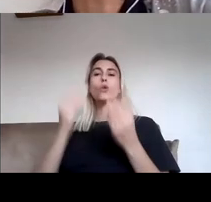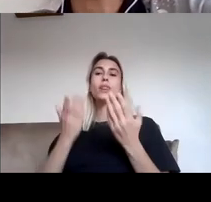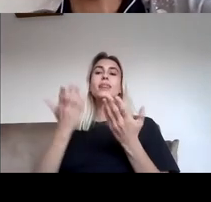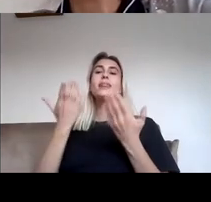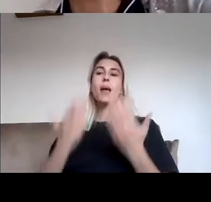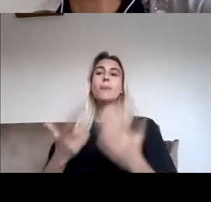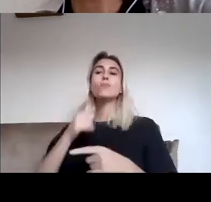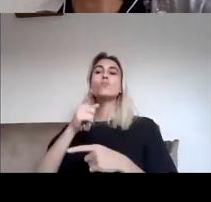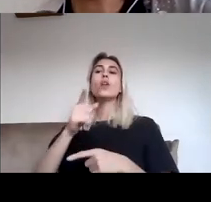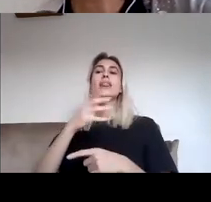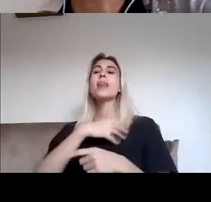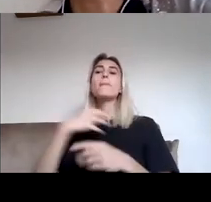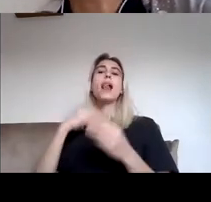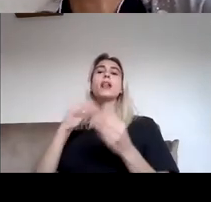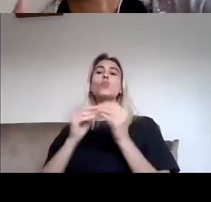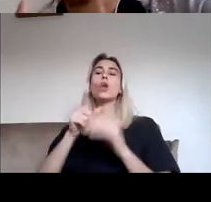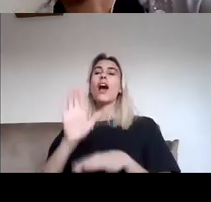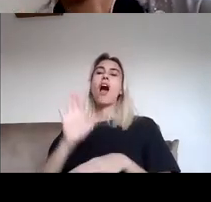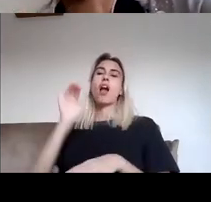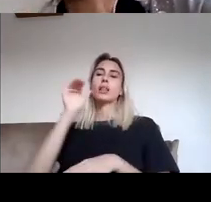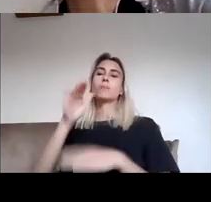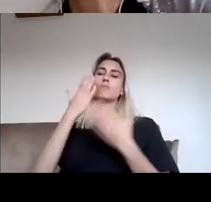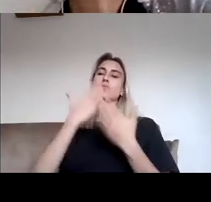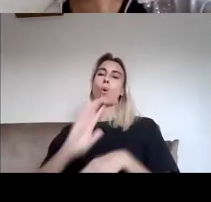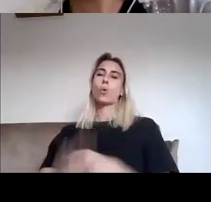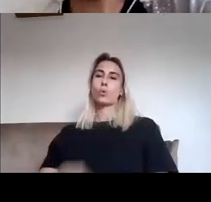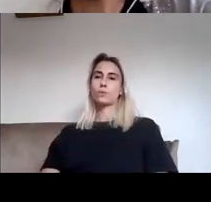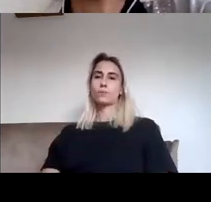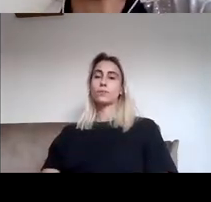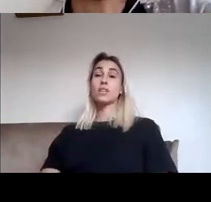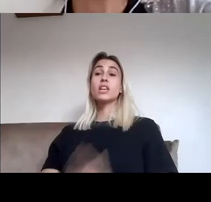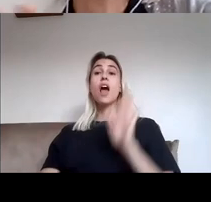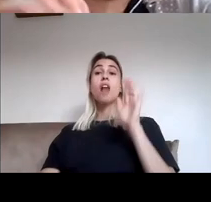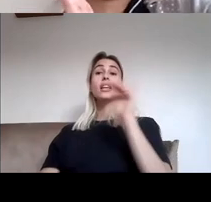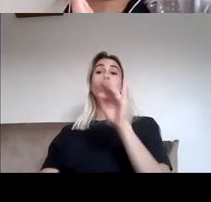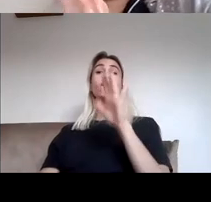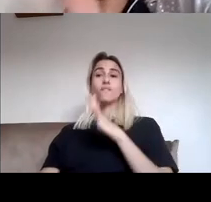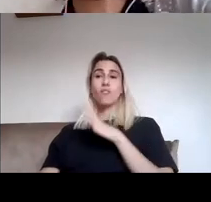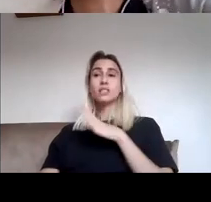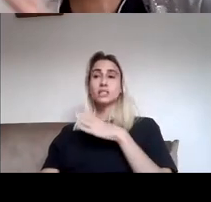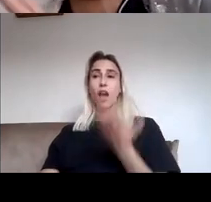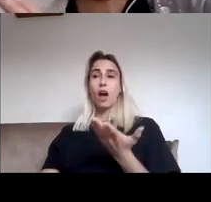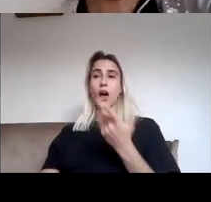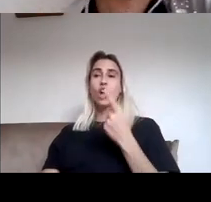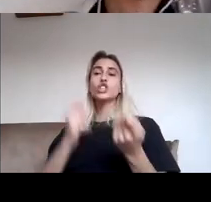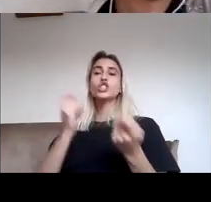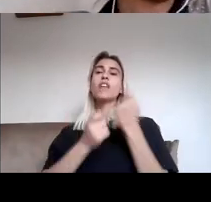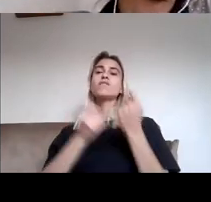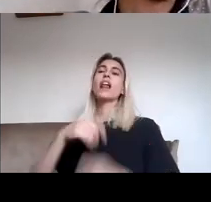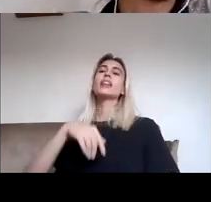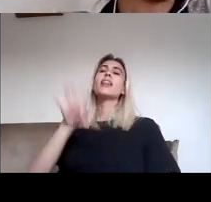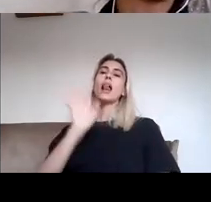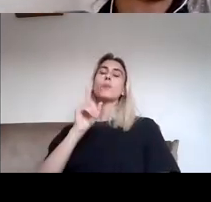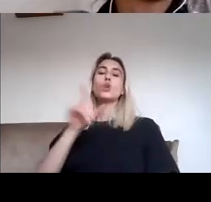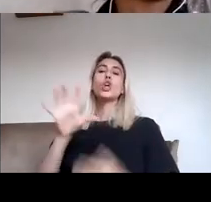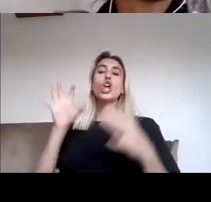Tabii burada temel sorunumuz kaldırım yok. Kaldırım varsa da zaten işlevsel değil ki buna